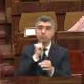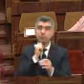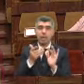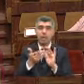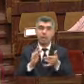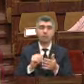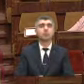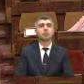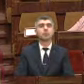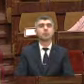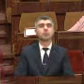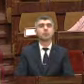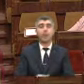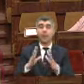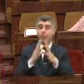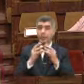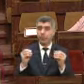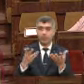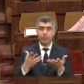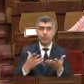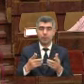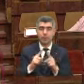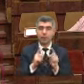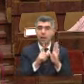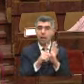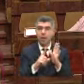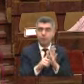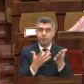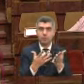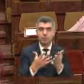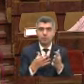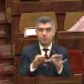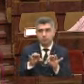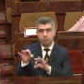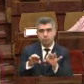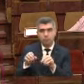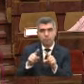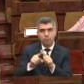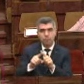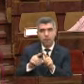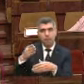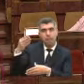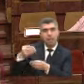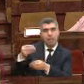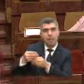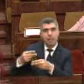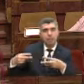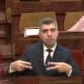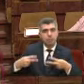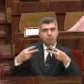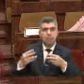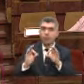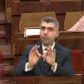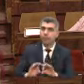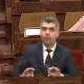المشكل. غياب سيد الوزير نص قانوني يؤطر المحاكم عن بعد. فعلا سيد الوزير أن المحاكم عن